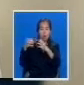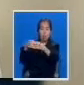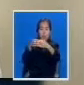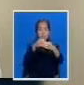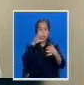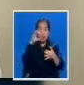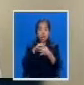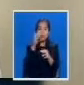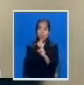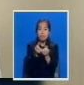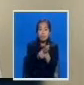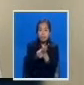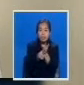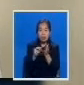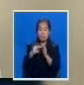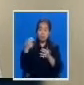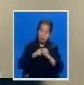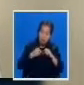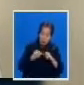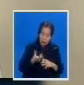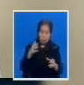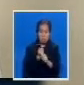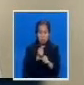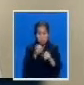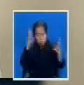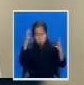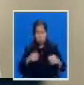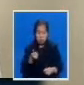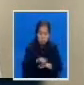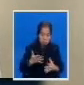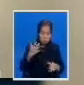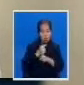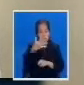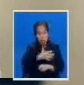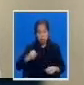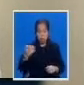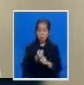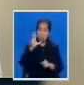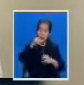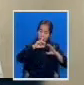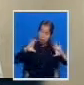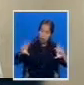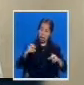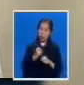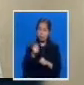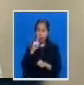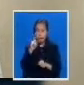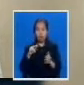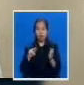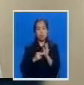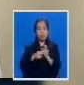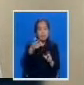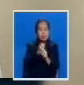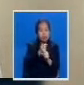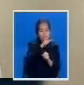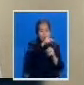ที่ดินมีปัญหาในเรื่องของที่ทำกินทั่วประเทศเกี่ยวข้องกับที่ของหลายหน่วยราชการต่างๆนะครับไม่ว่าจะเป็นที่ของราช